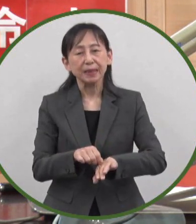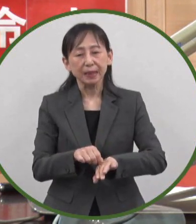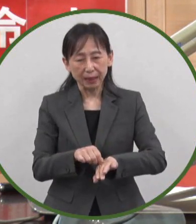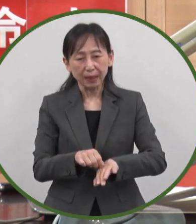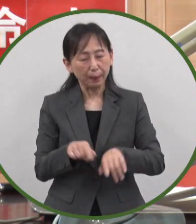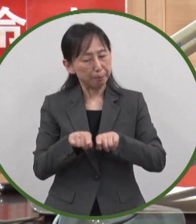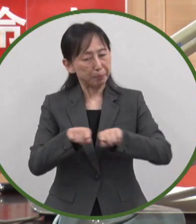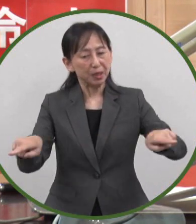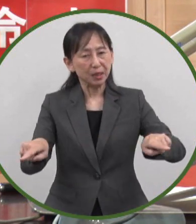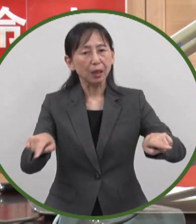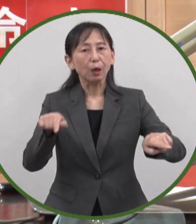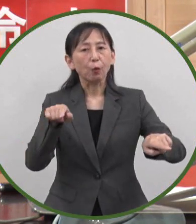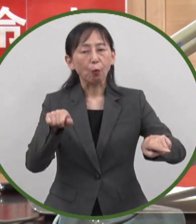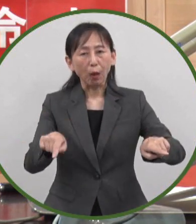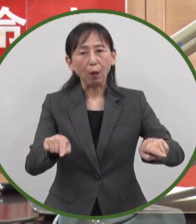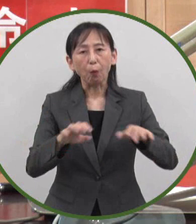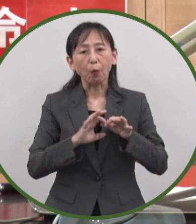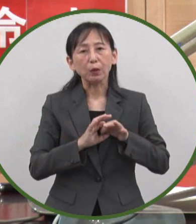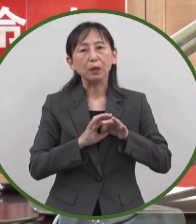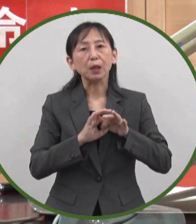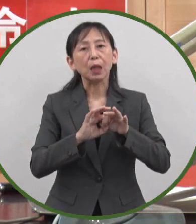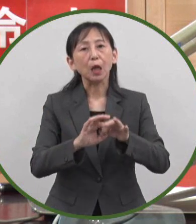置を継続することで、